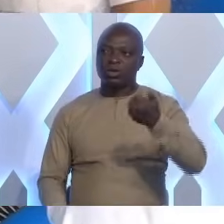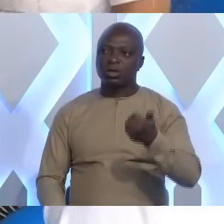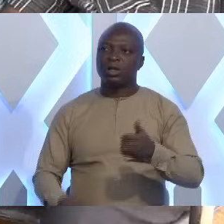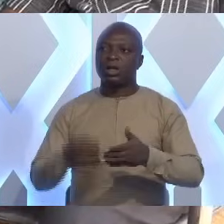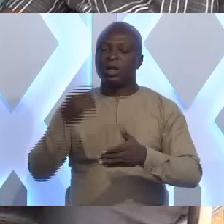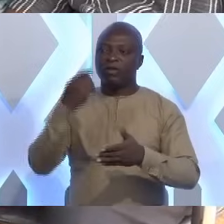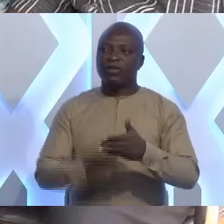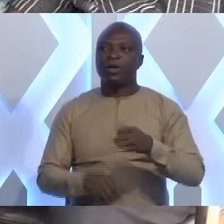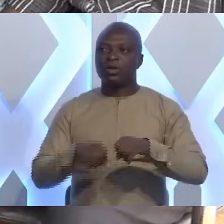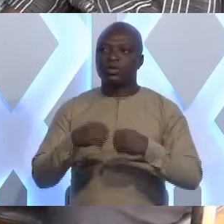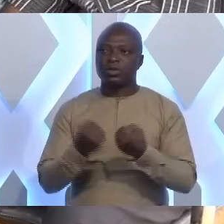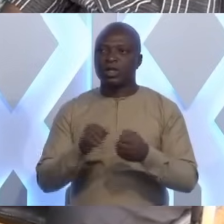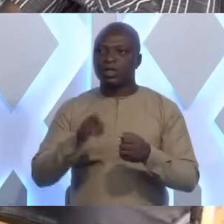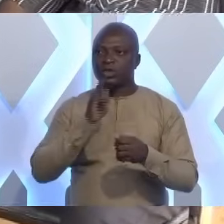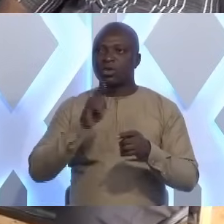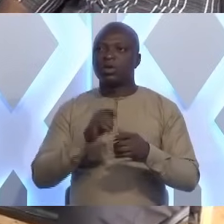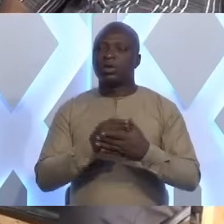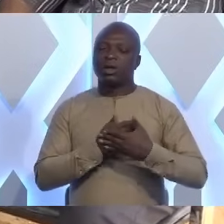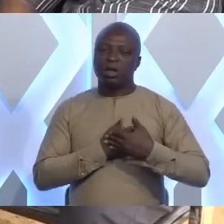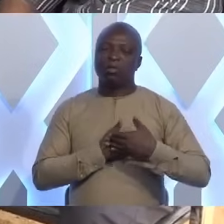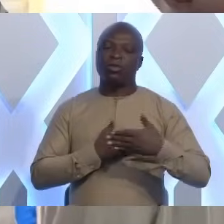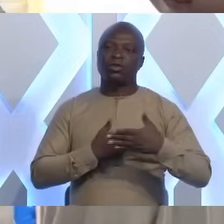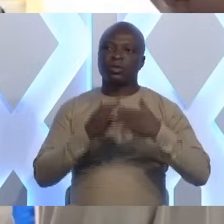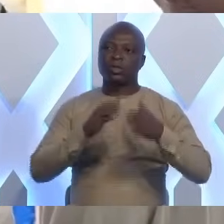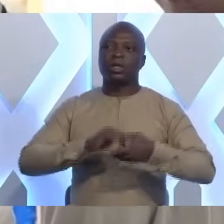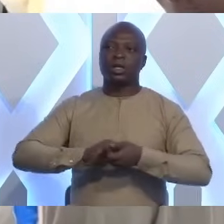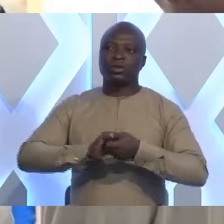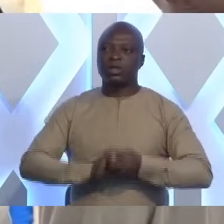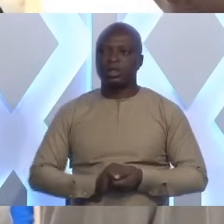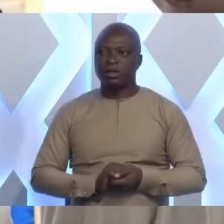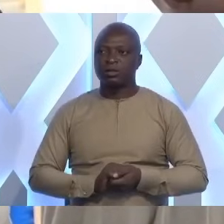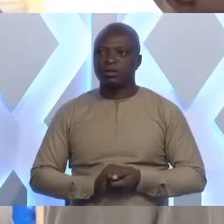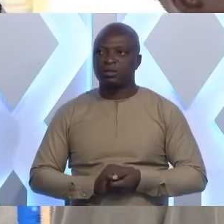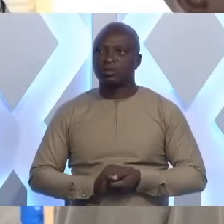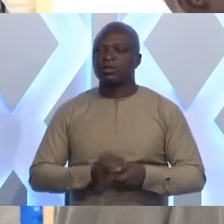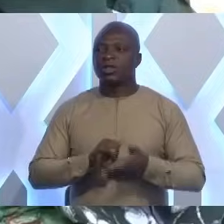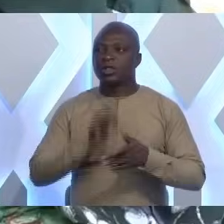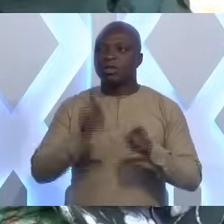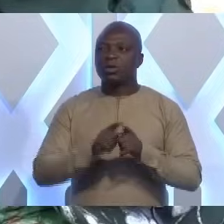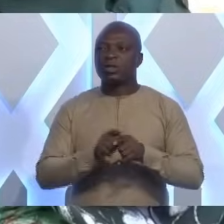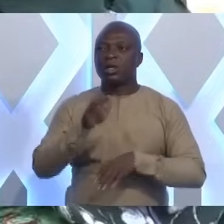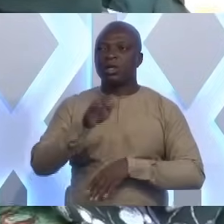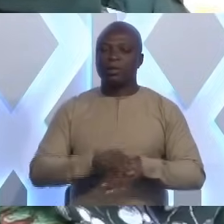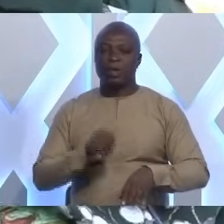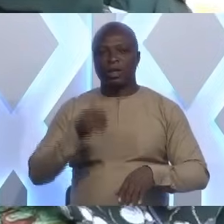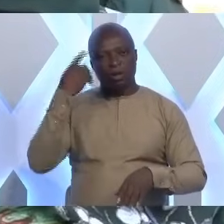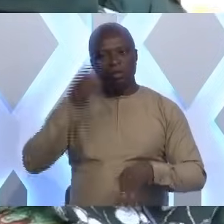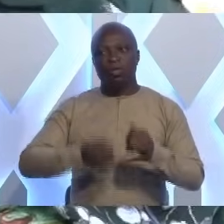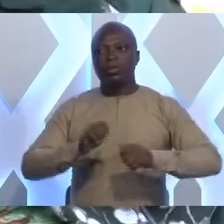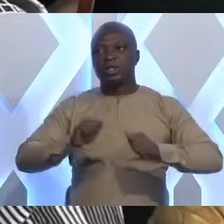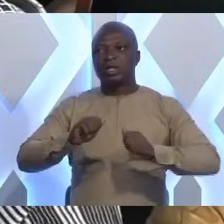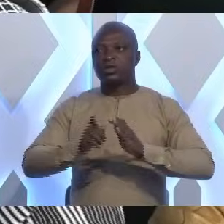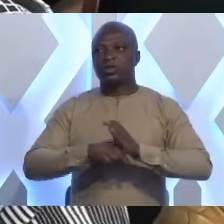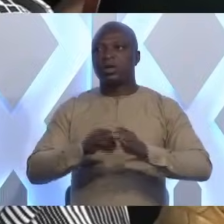valeurs sociales que sont l'amour du prochain, la solidarité. C'est également un appel pour plus d'actions